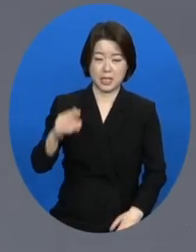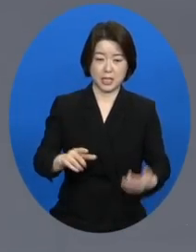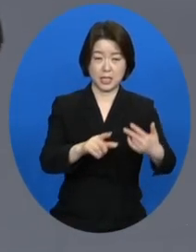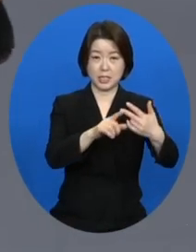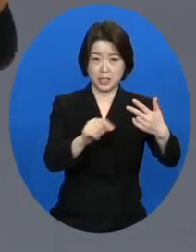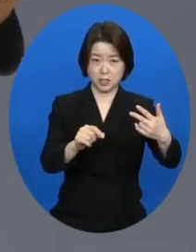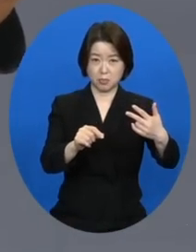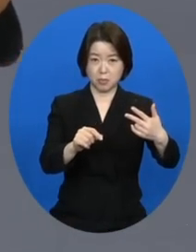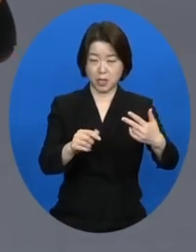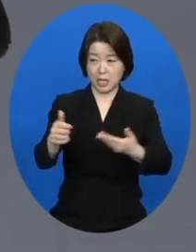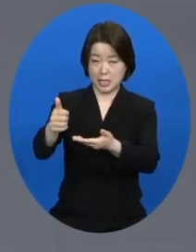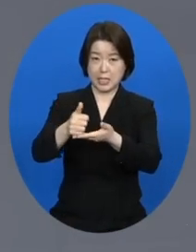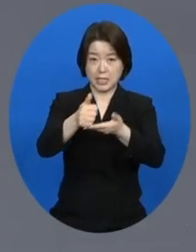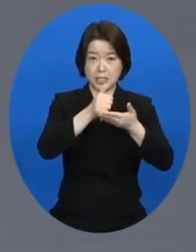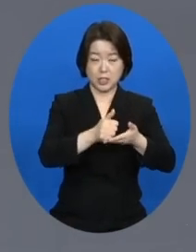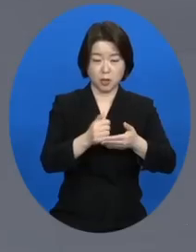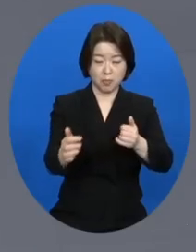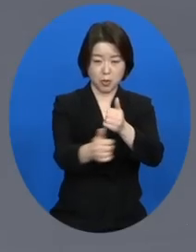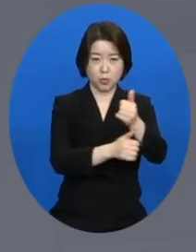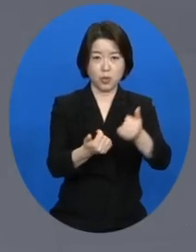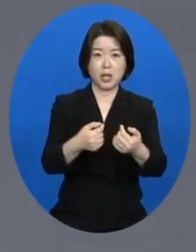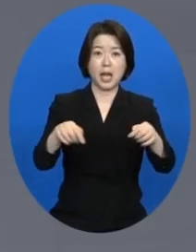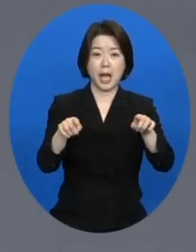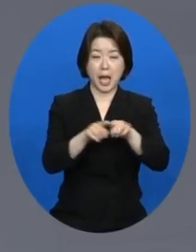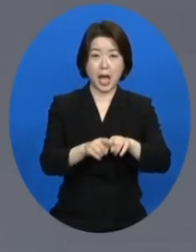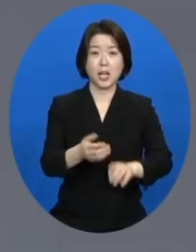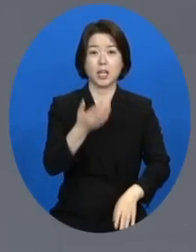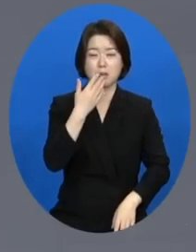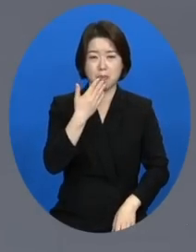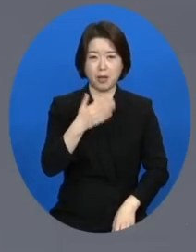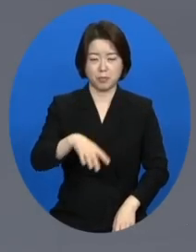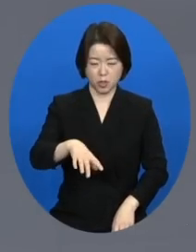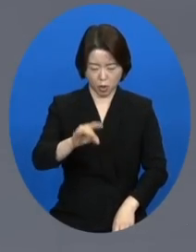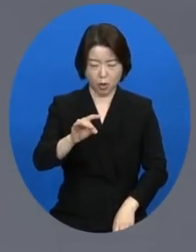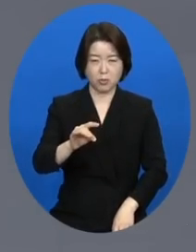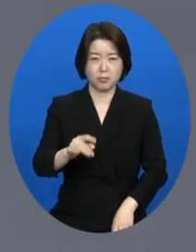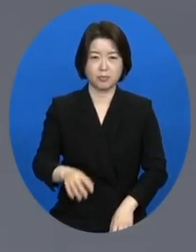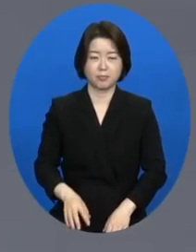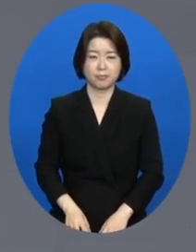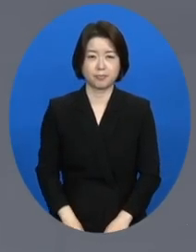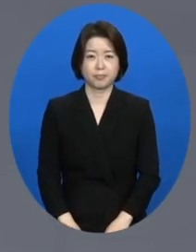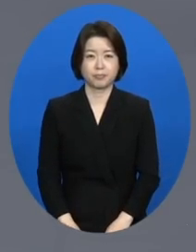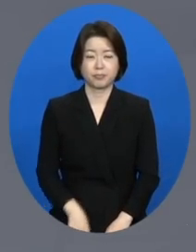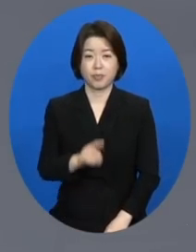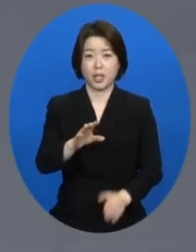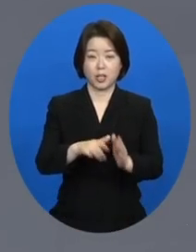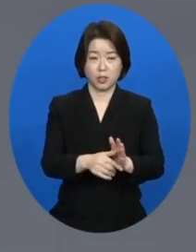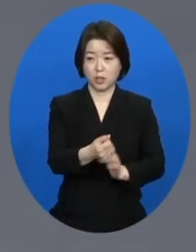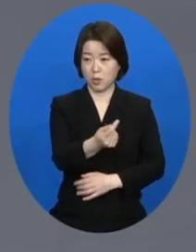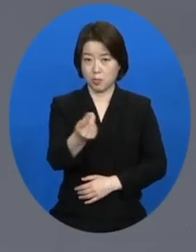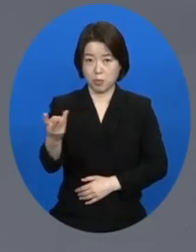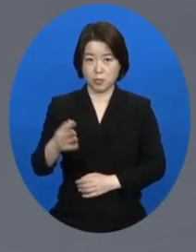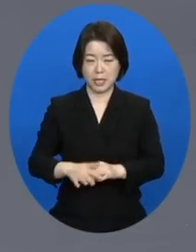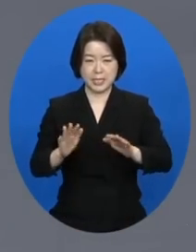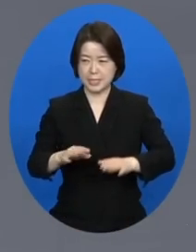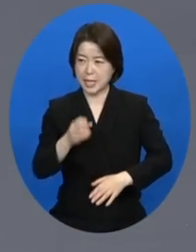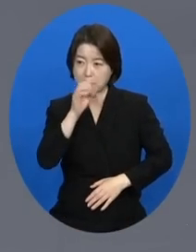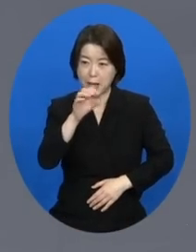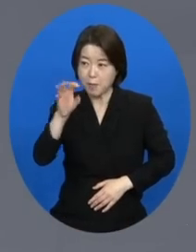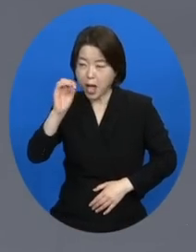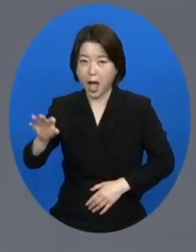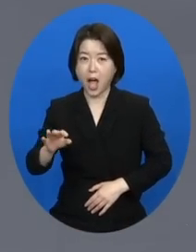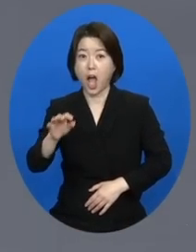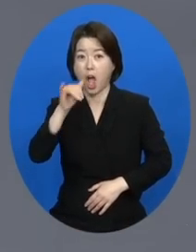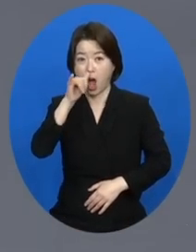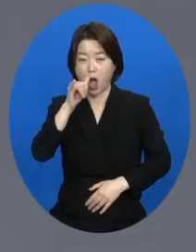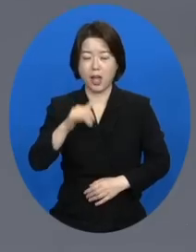청빙위원회 처음으로 식사를 같이 했습니다. 청빙위원회 분들하고 처음으로. 근데 그때 몇몇 분들이 이제는 말할 수 있다 이러면서 얘기하신 게